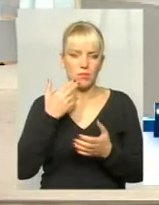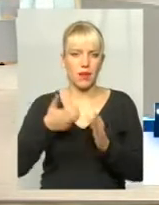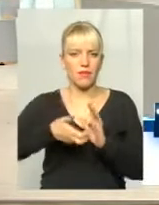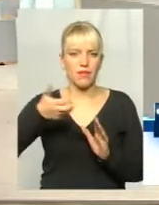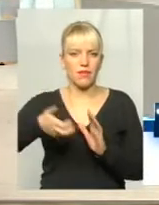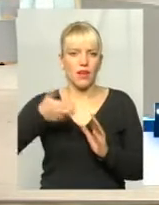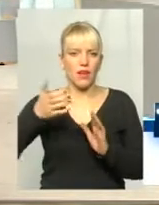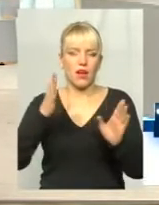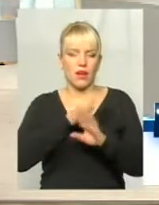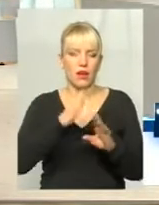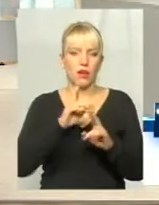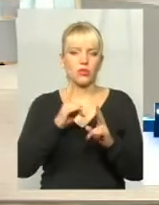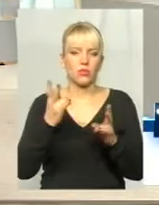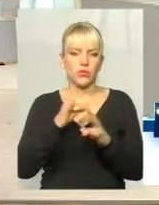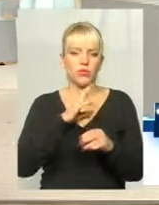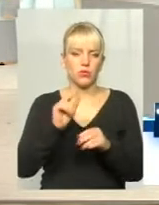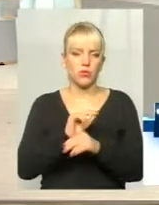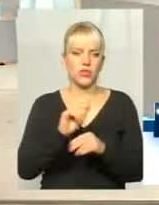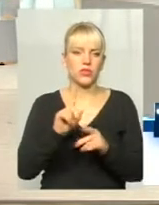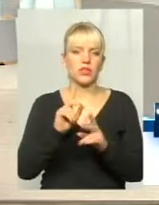має ремонтувати і за чий рахунок?